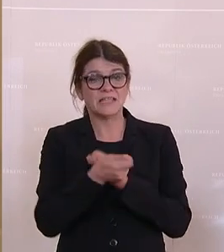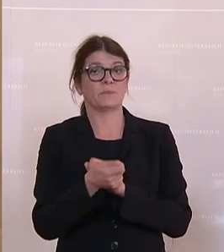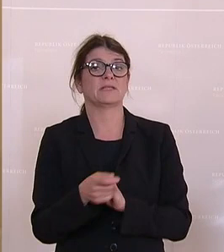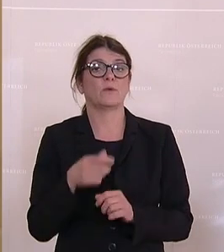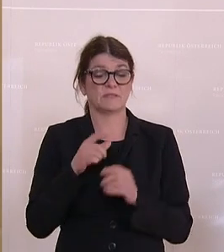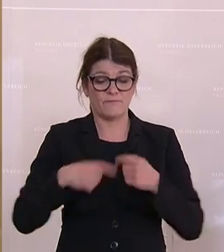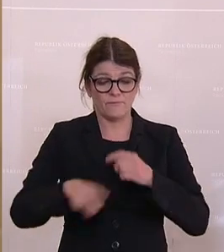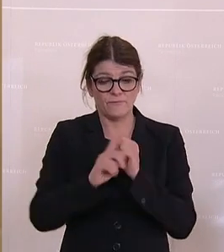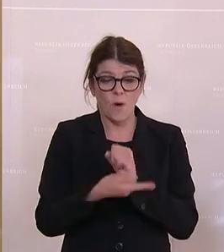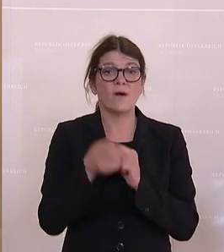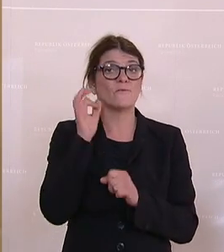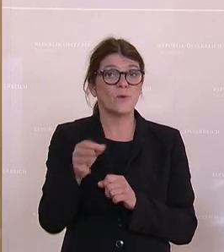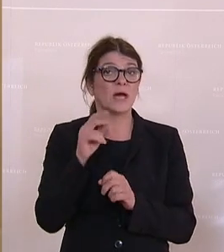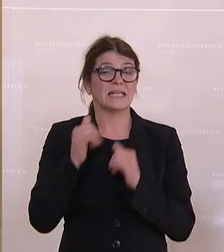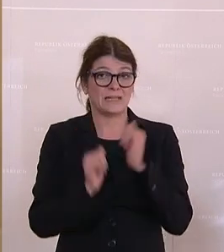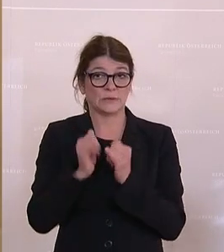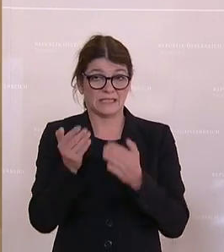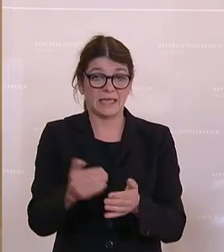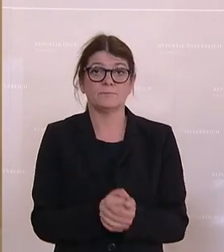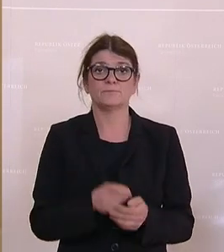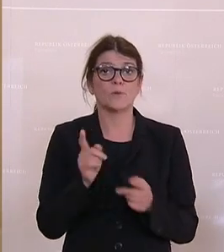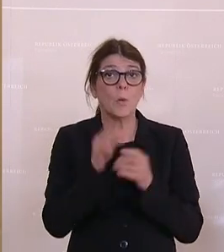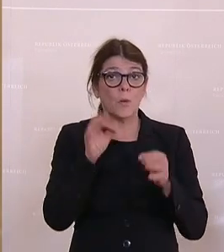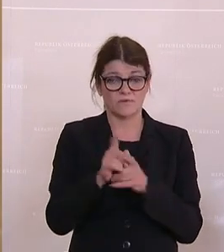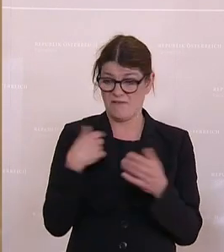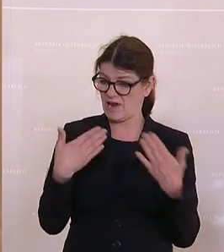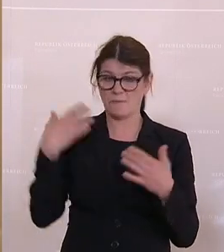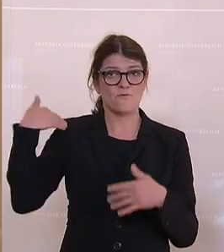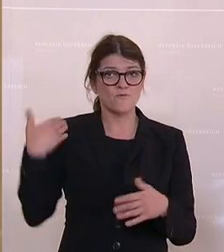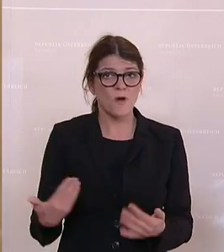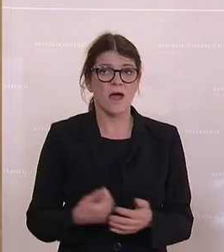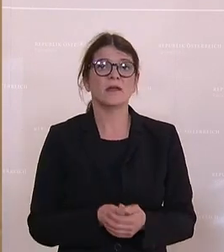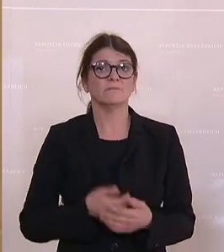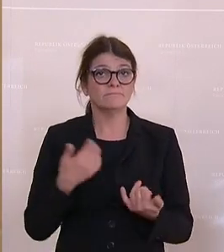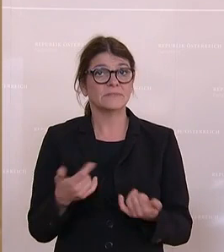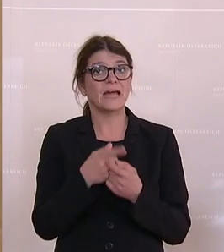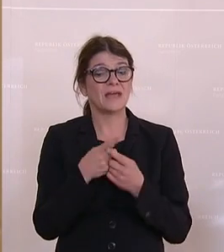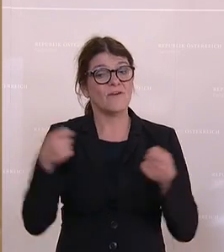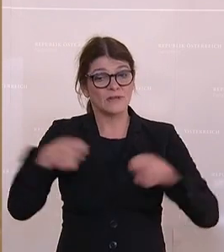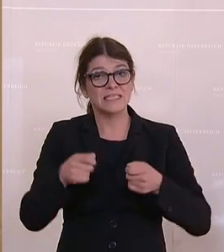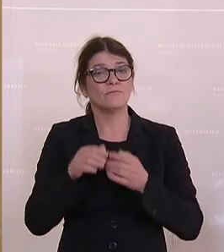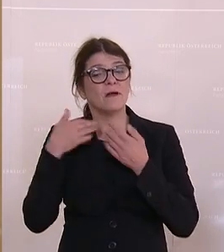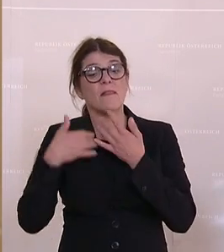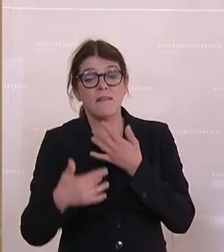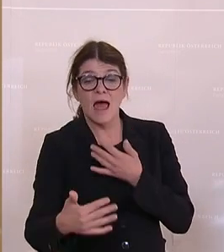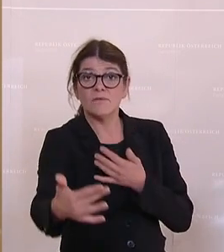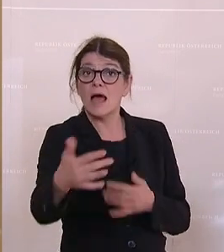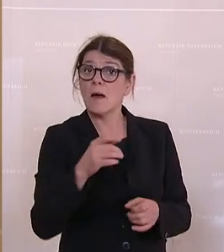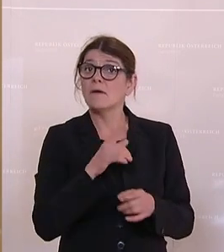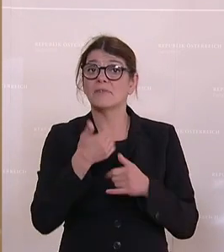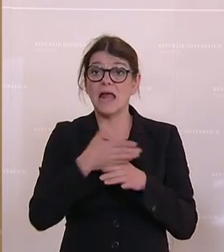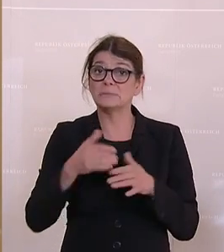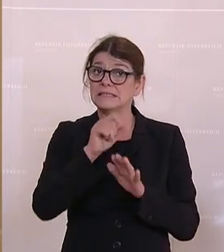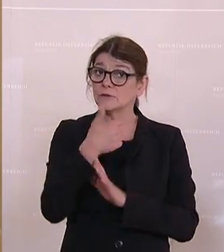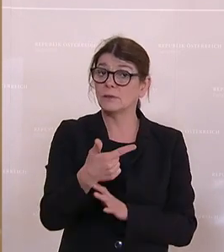die Industrie. Und das Gute daran im Vergleich zu früher, dass es eine langfristige Finanzierung, teilweise bis 26,